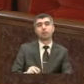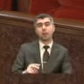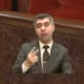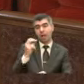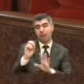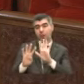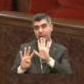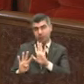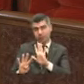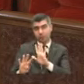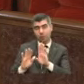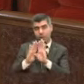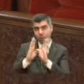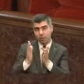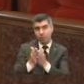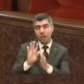2019 استفاد ما مجموعه